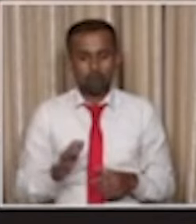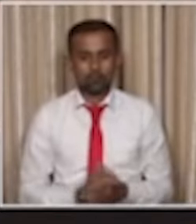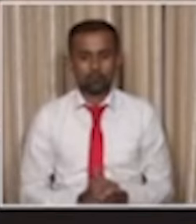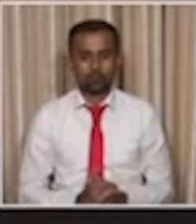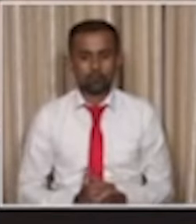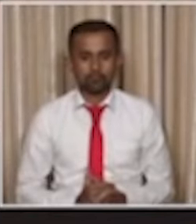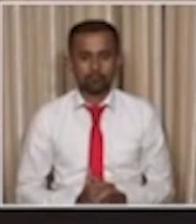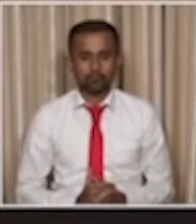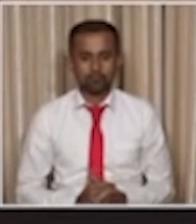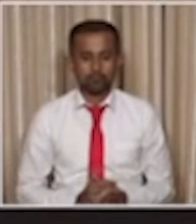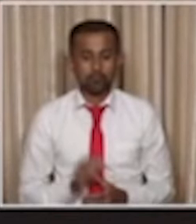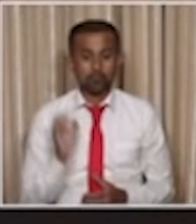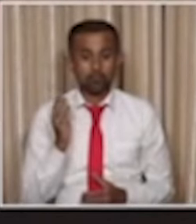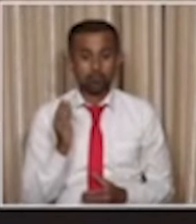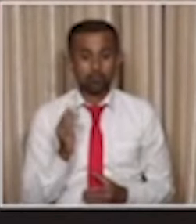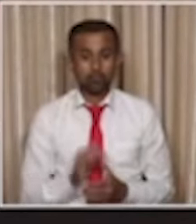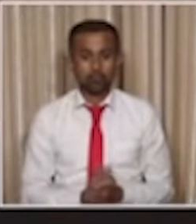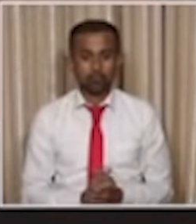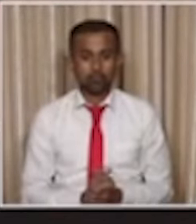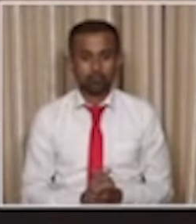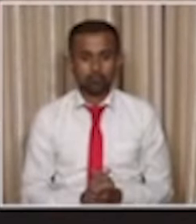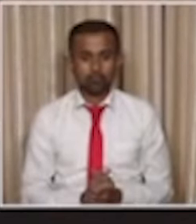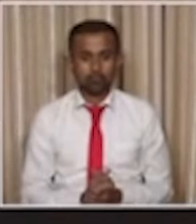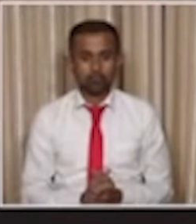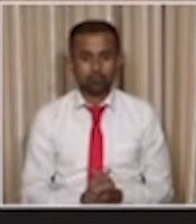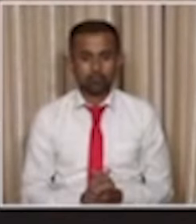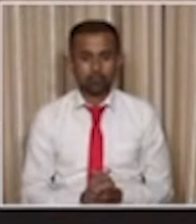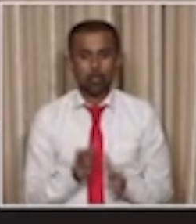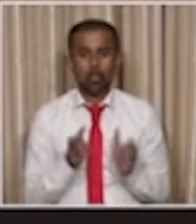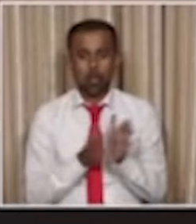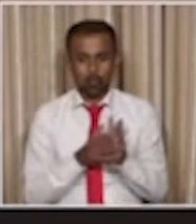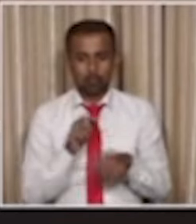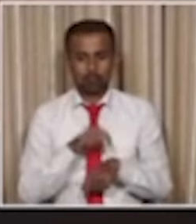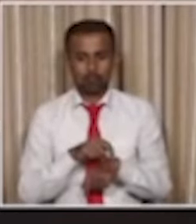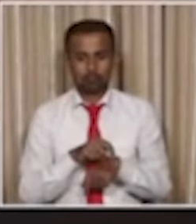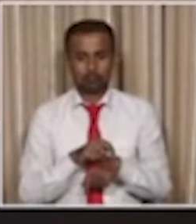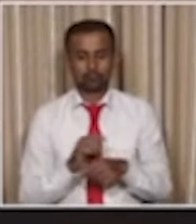විෂයාංක 2 කාරක සභාව